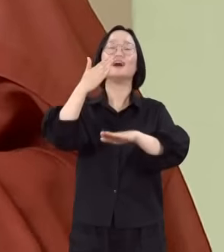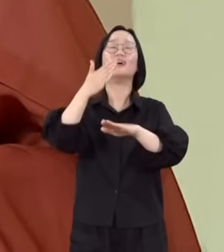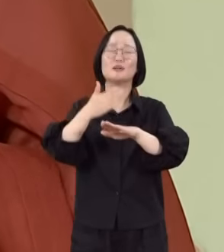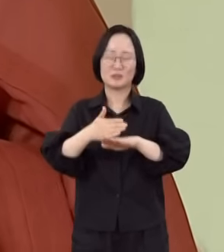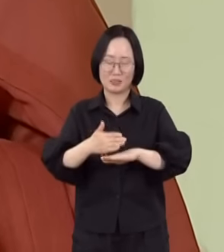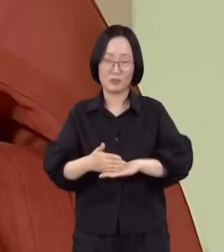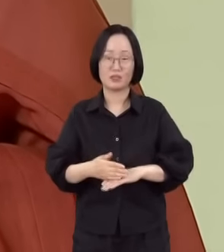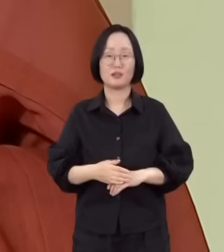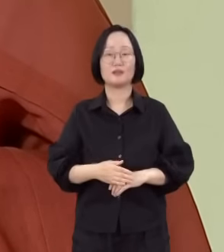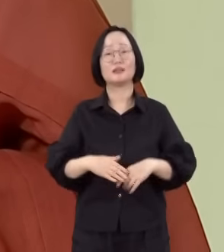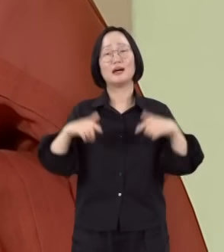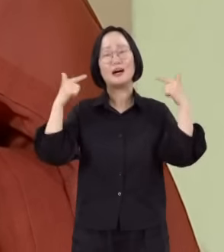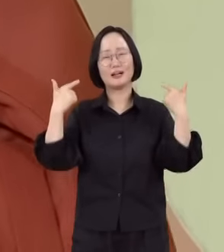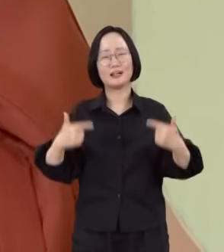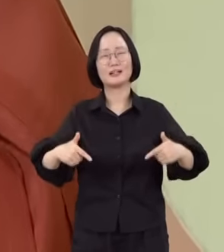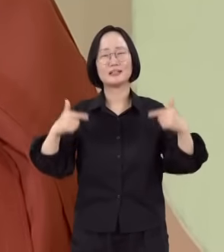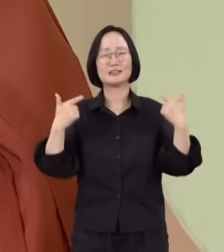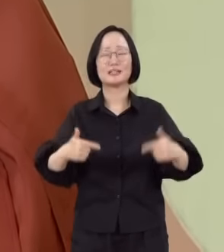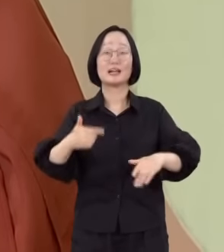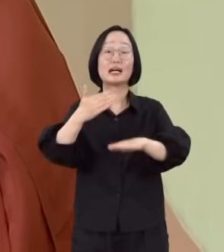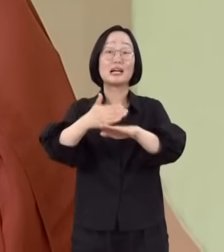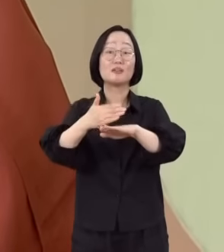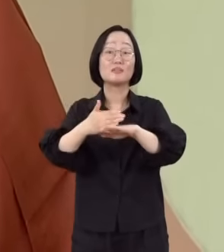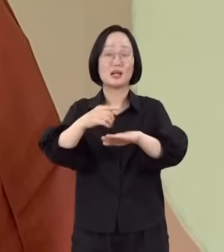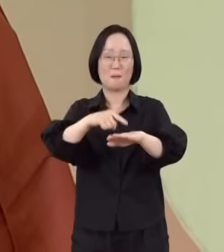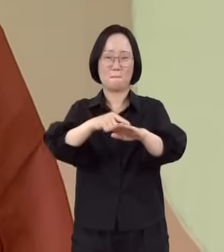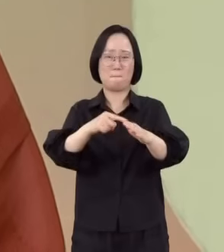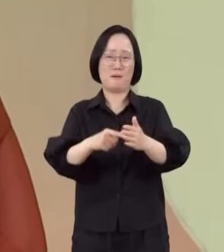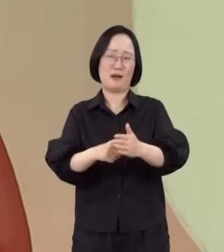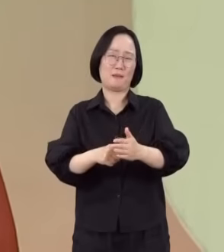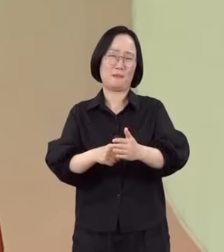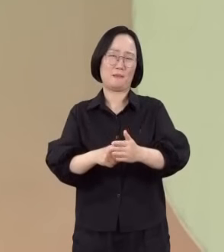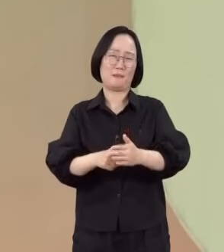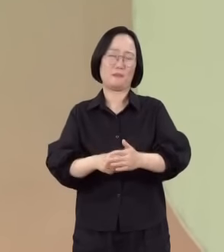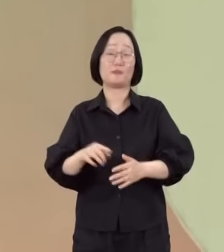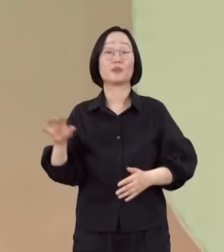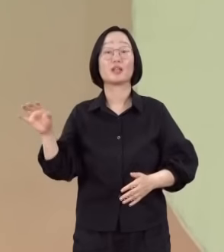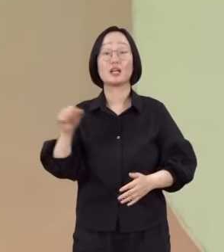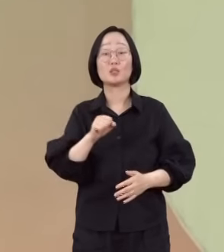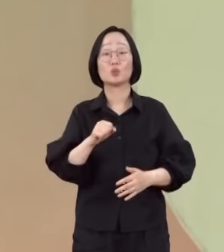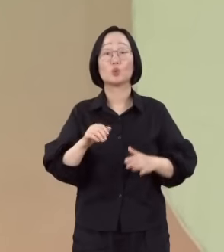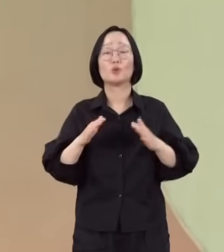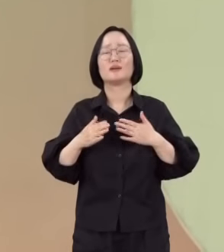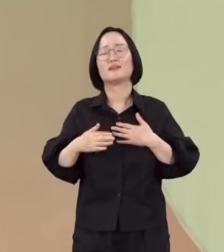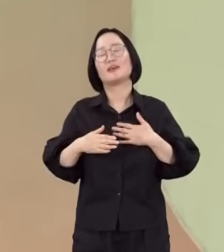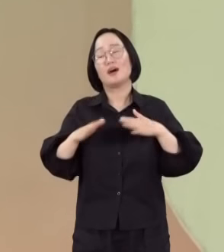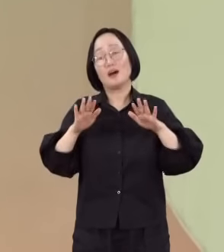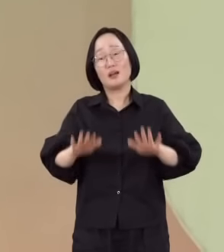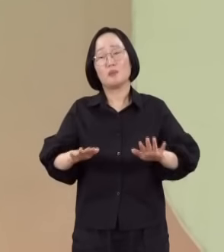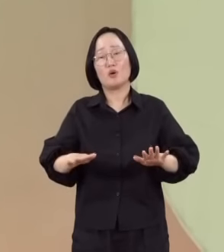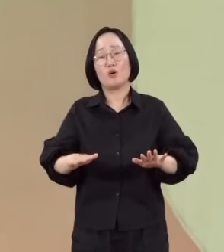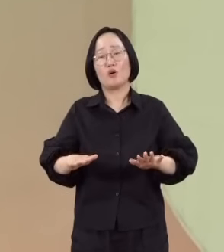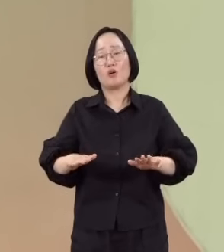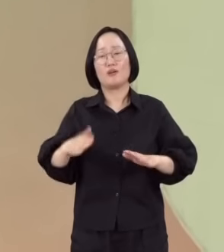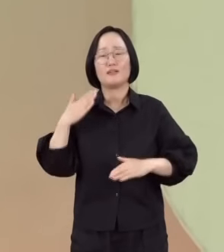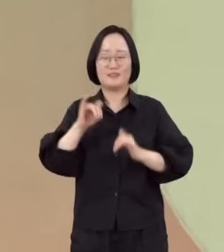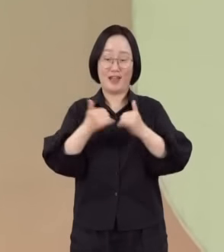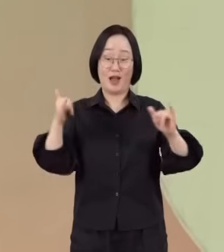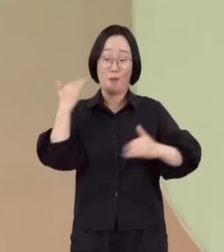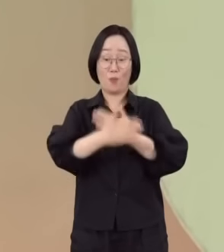감사합니다 늘 감사한 마음으로 내가 이번생 사람으로 태어나 부처님